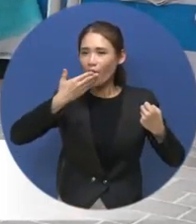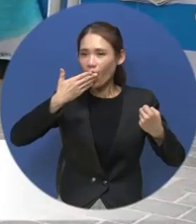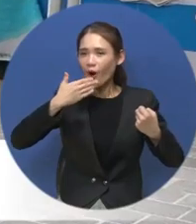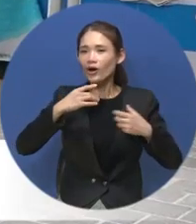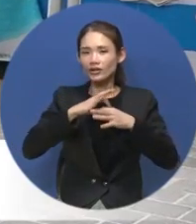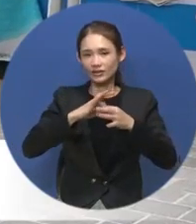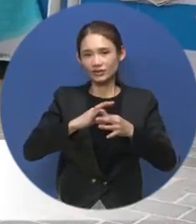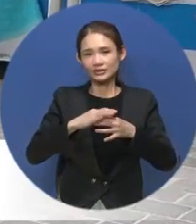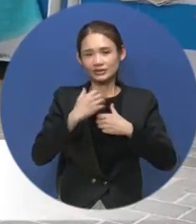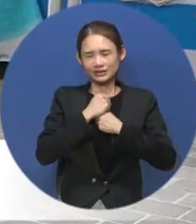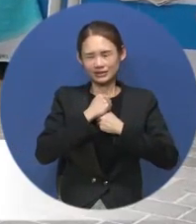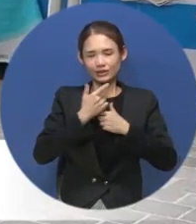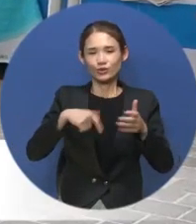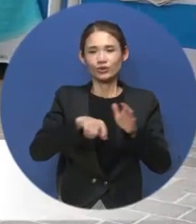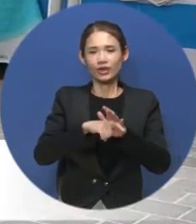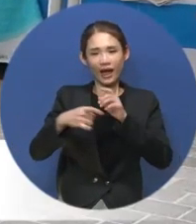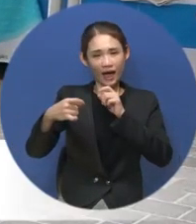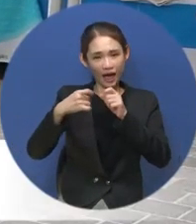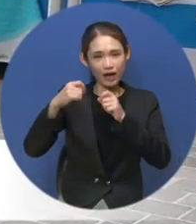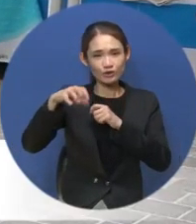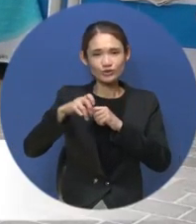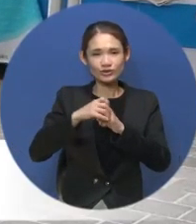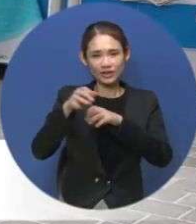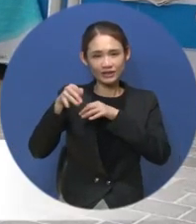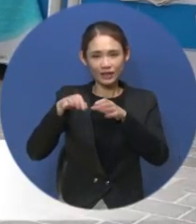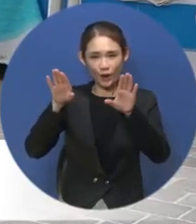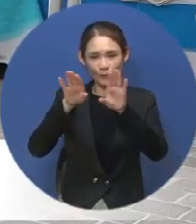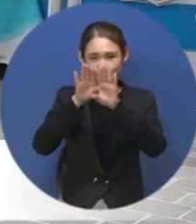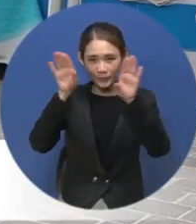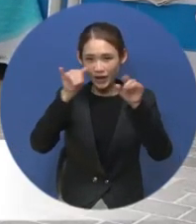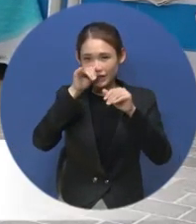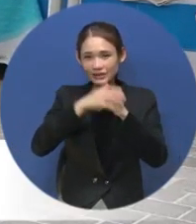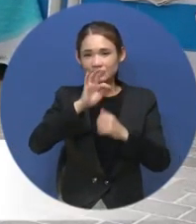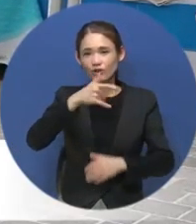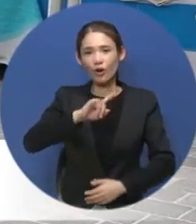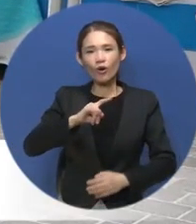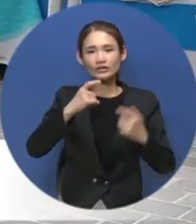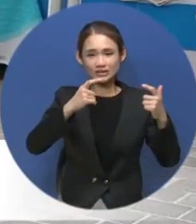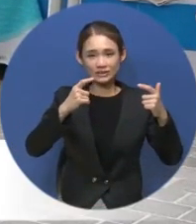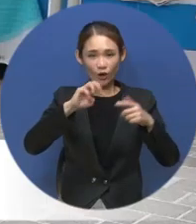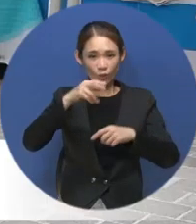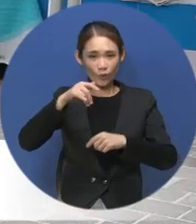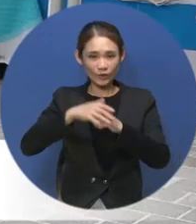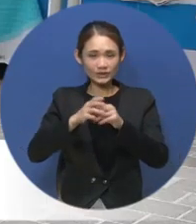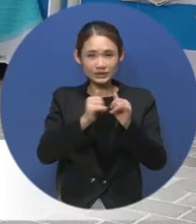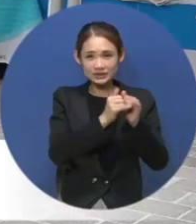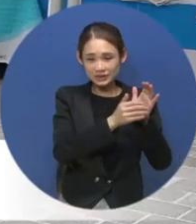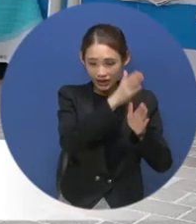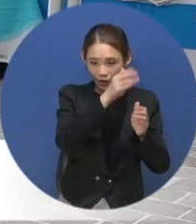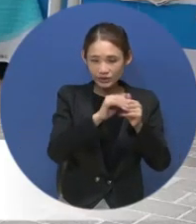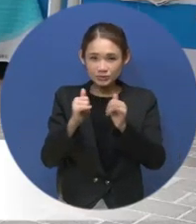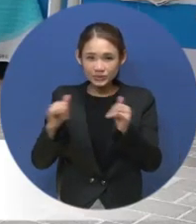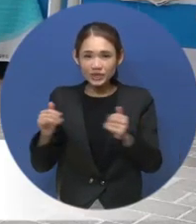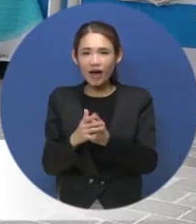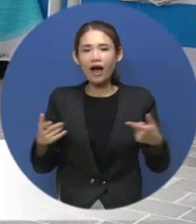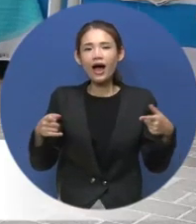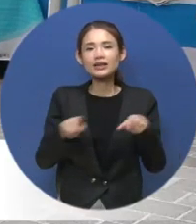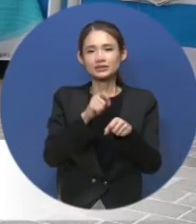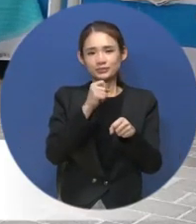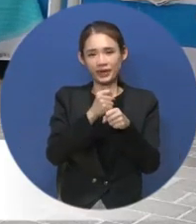신대지구는 인구가 5만 이상이 밀집된 곳으로 특히 3, 40대 어린 아이들을 둔 가정들이